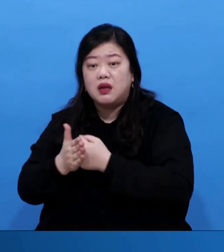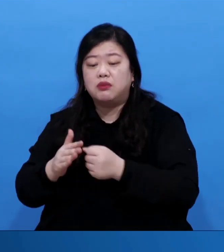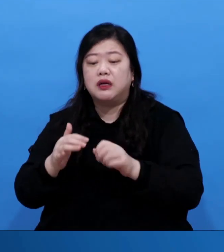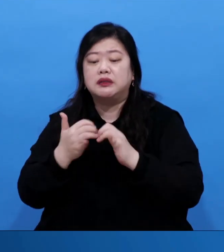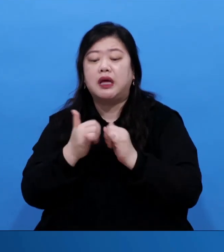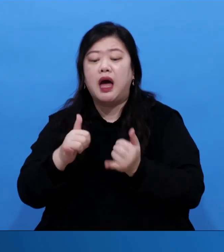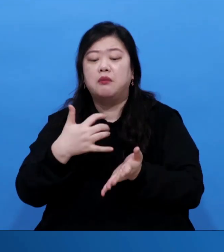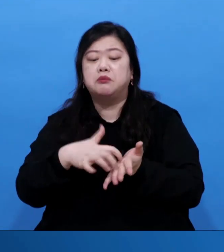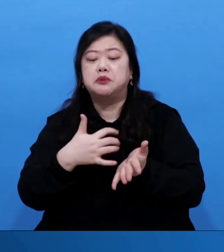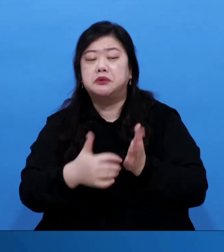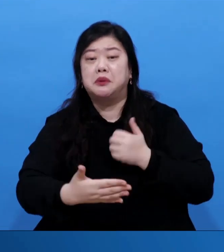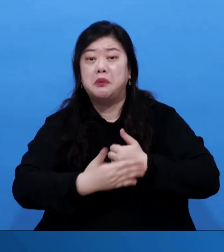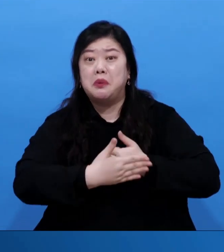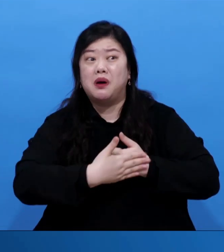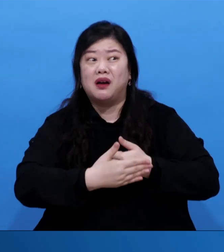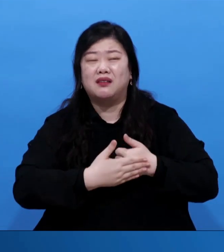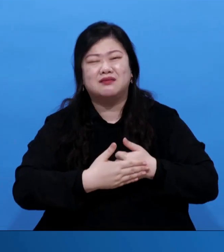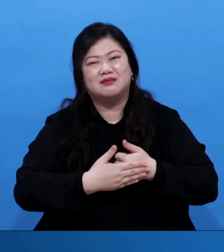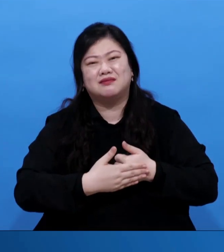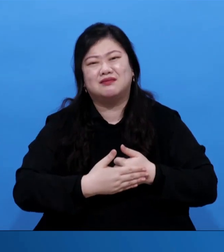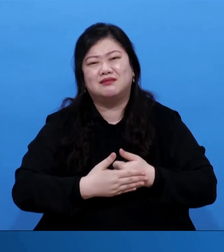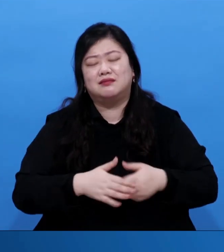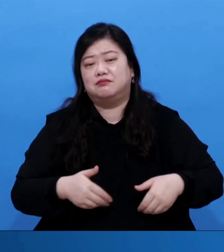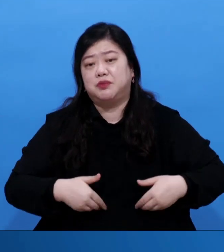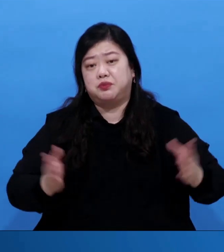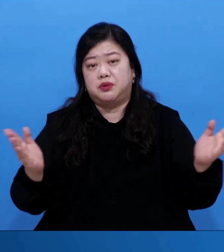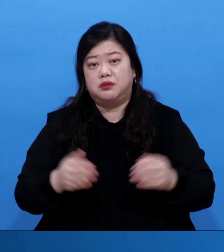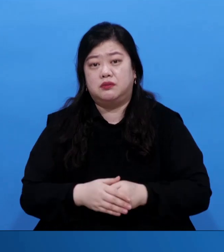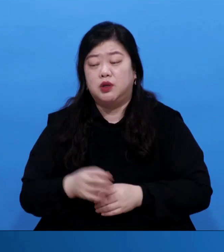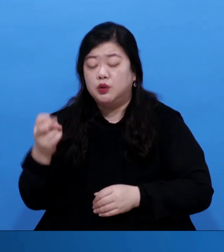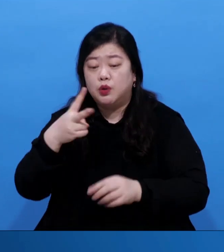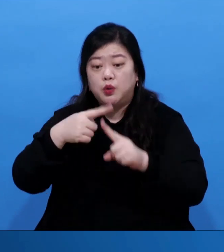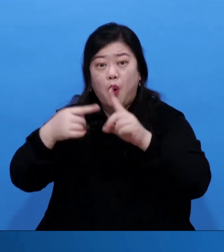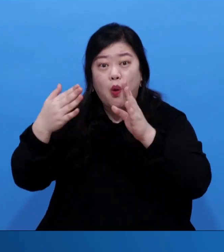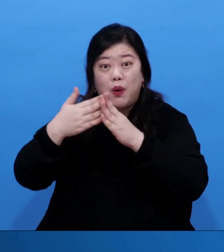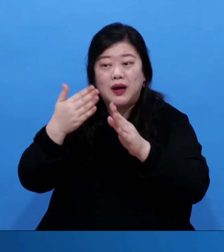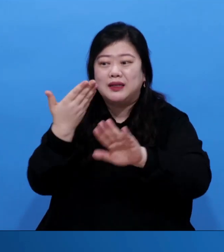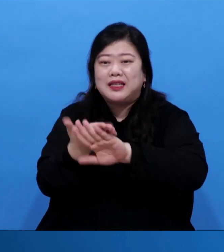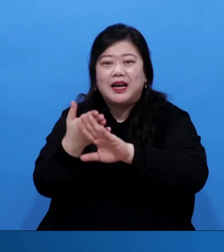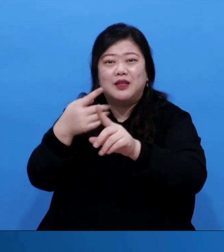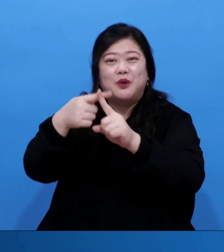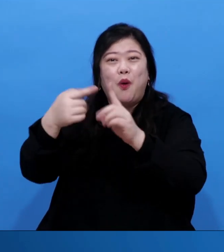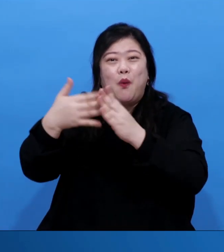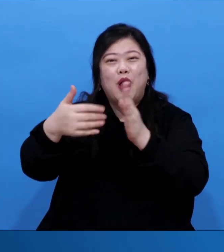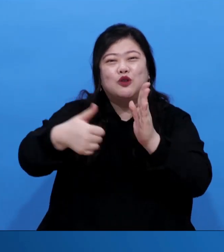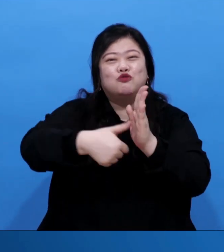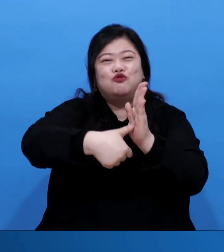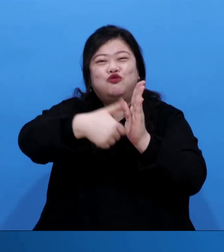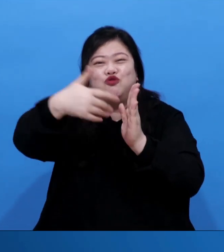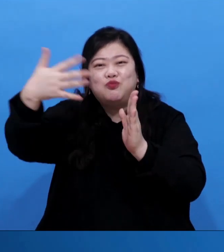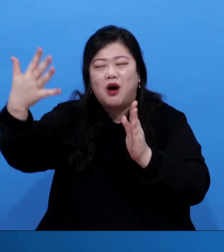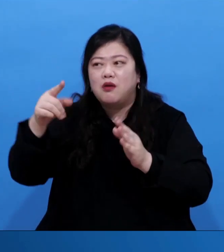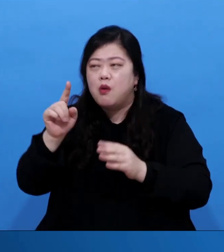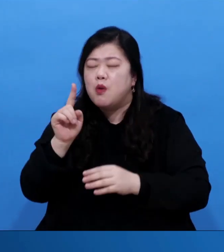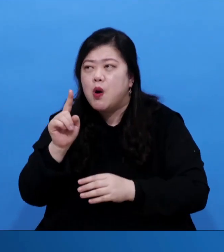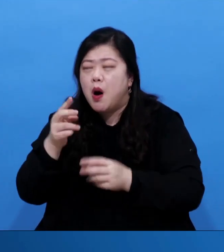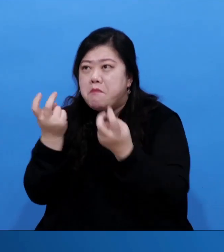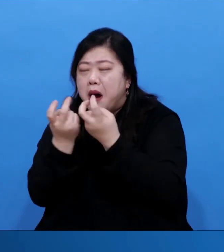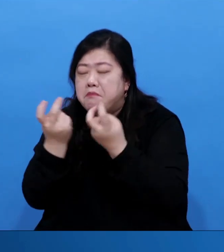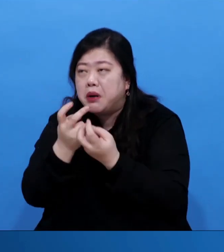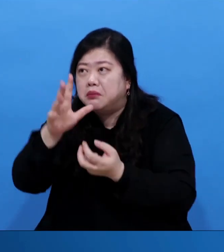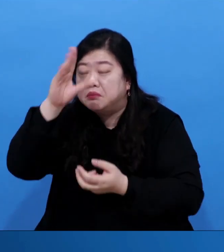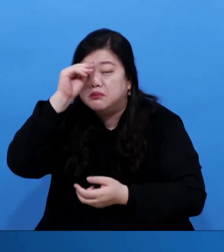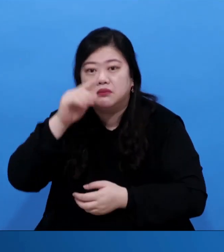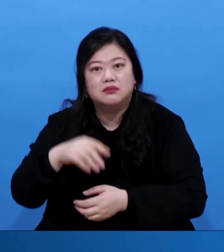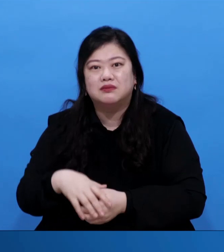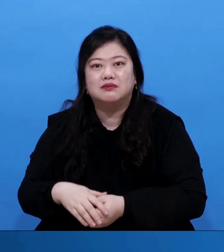교회 따라갈 거 없어. That we don't have to follow after the large churches in Seoul. 그때는 서울 안 올 때니까. And that wasn't what I was. 성경대로 해야 돼. Just